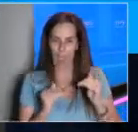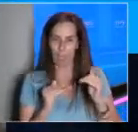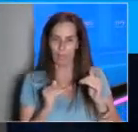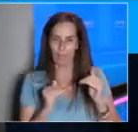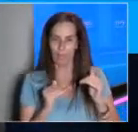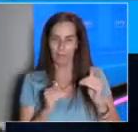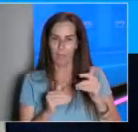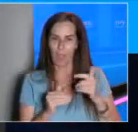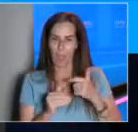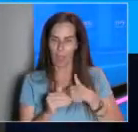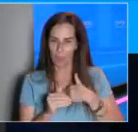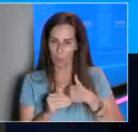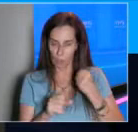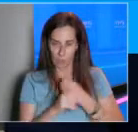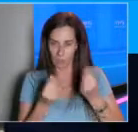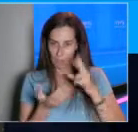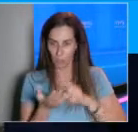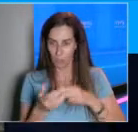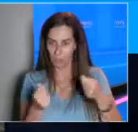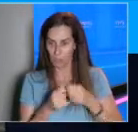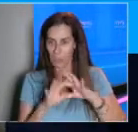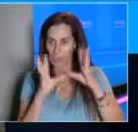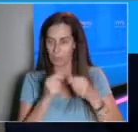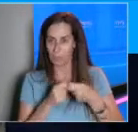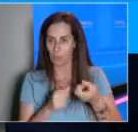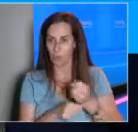מסוימת. אנחנו בדרך הנכונה בכל אופן, בהקשר כללי?